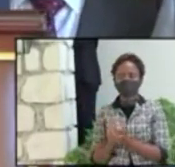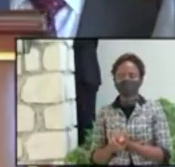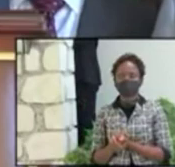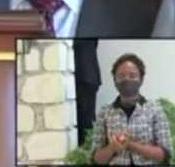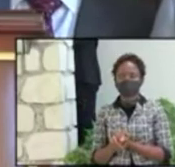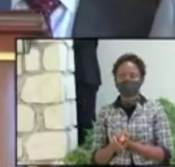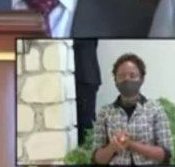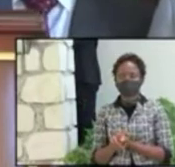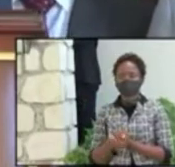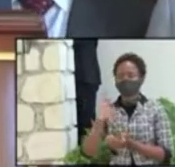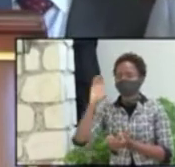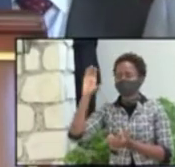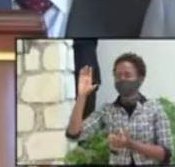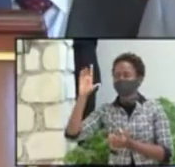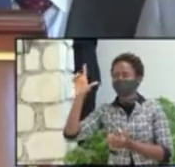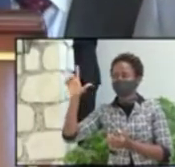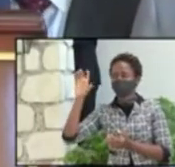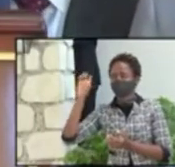quel est là